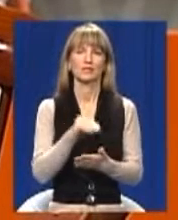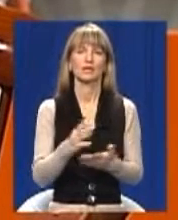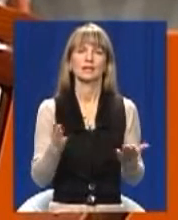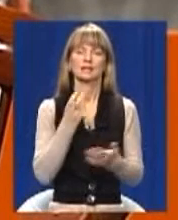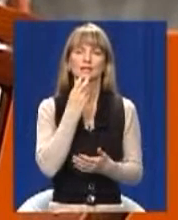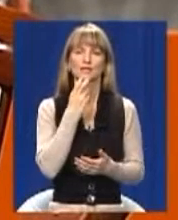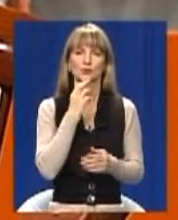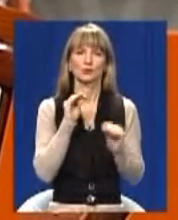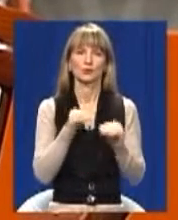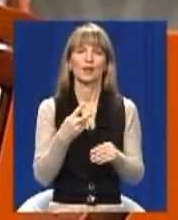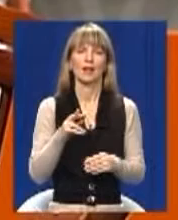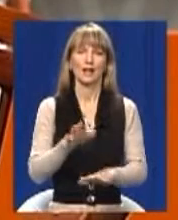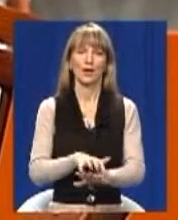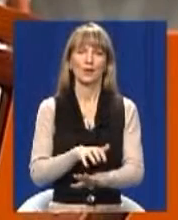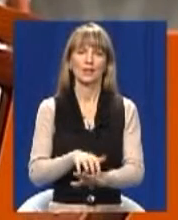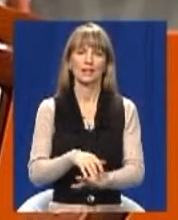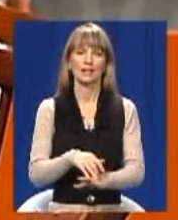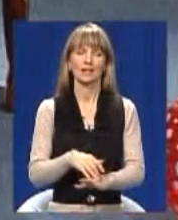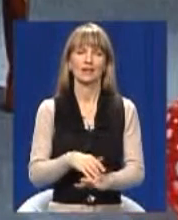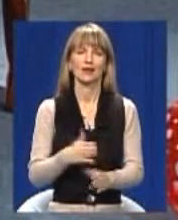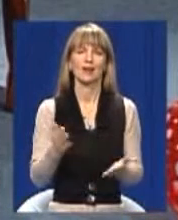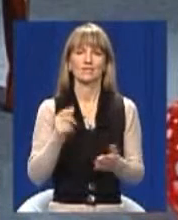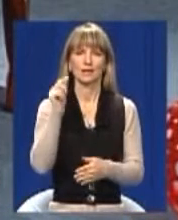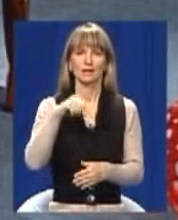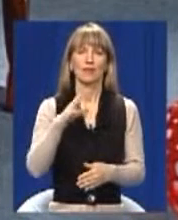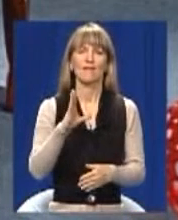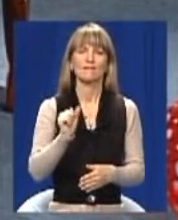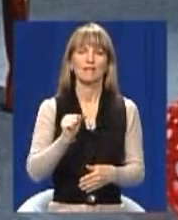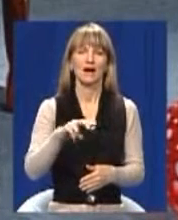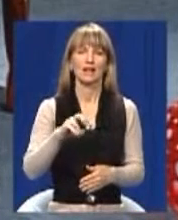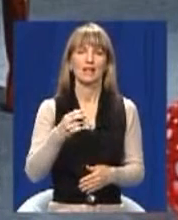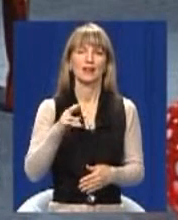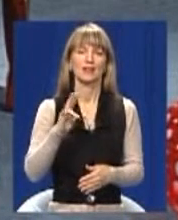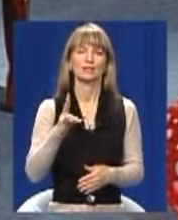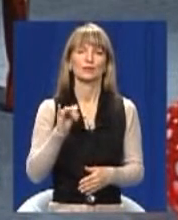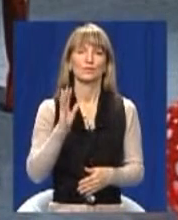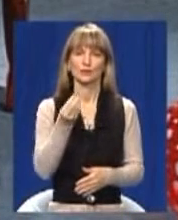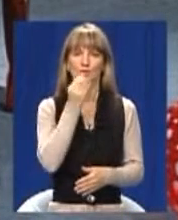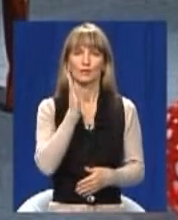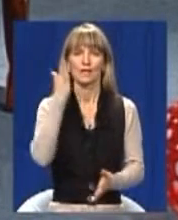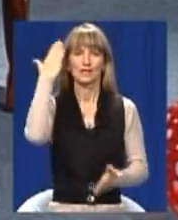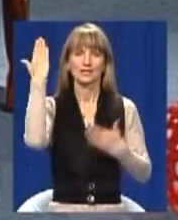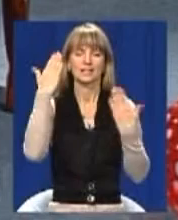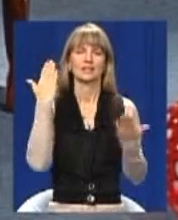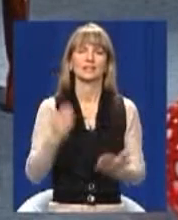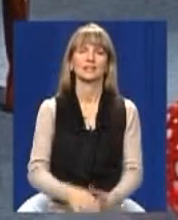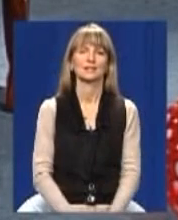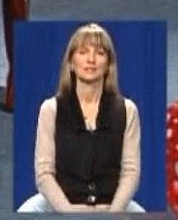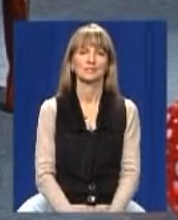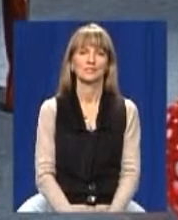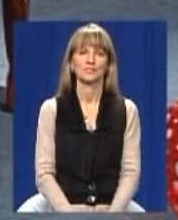якусь смішну штуку для котиків. Тобто валер'янку, наприклад, і котик поїсть і буде веселитися.